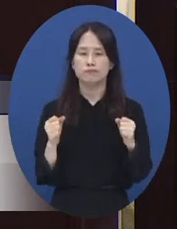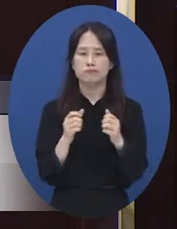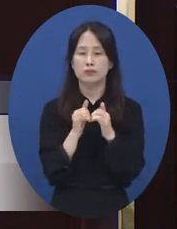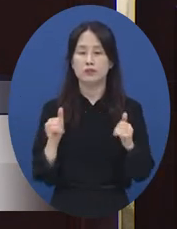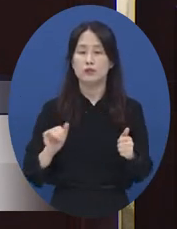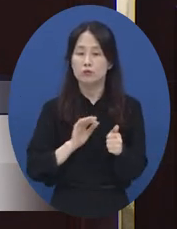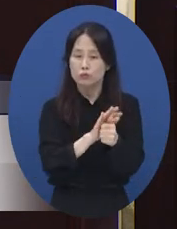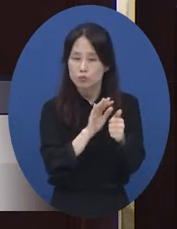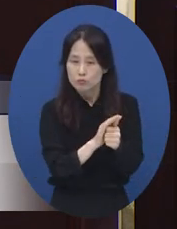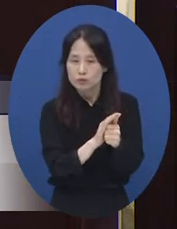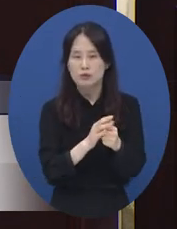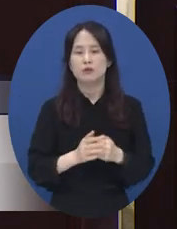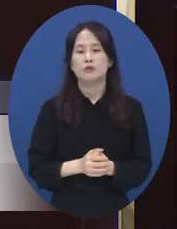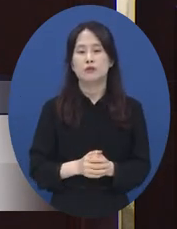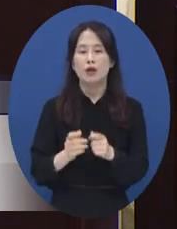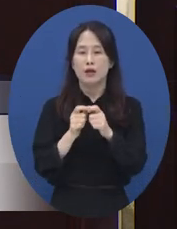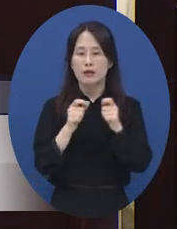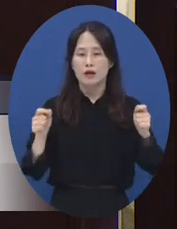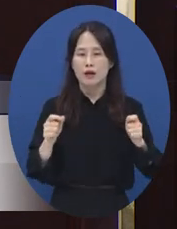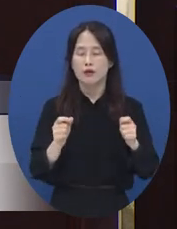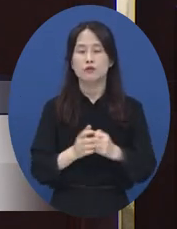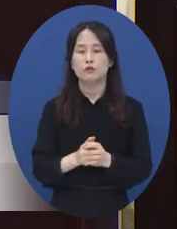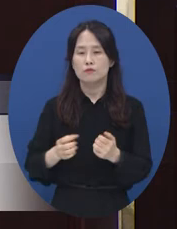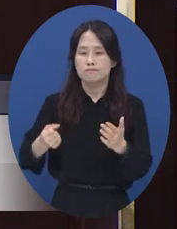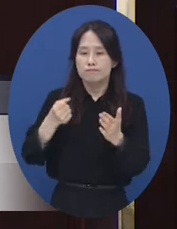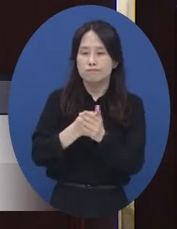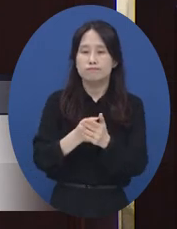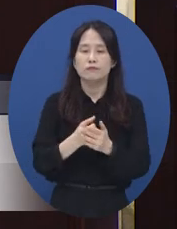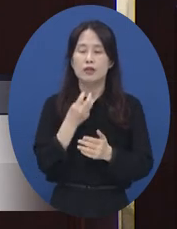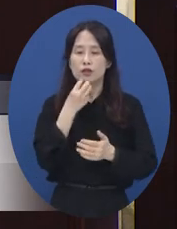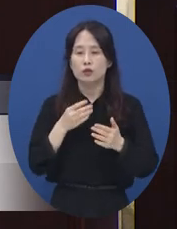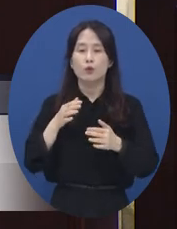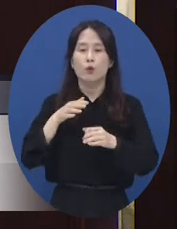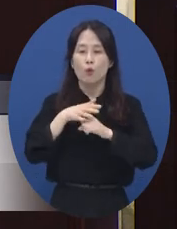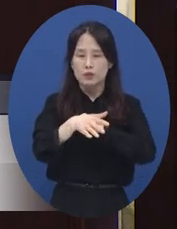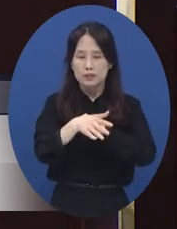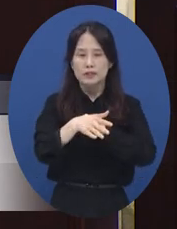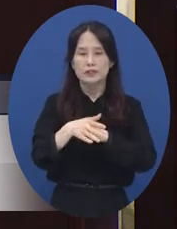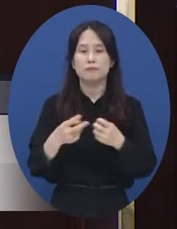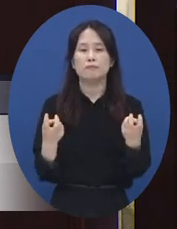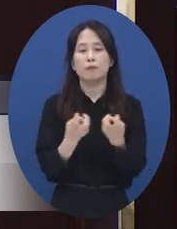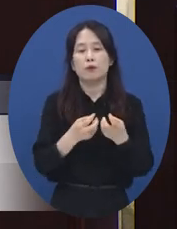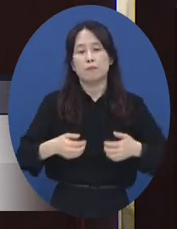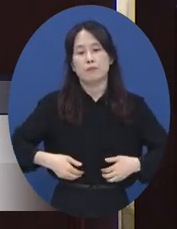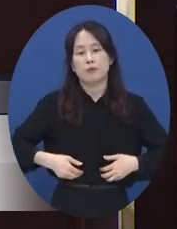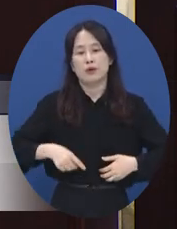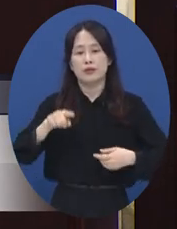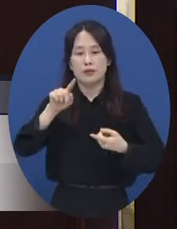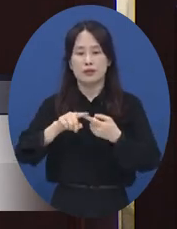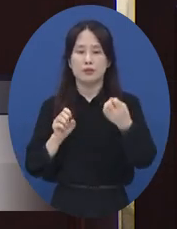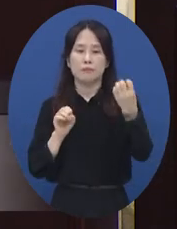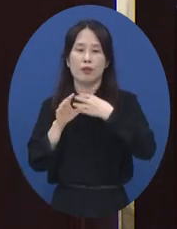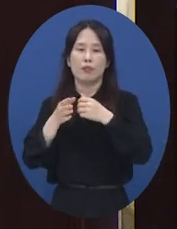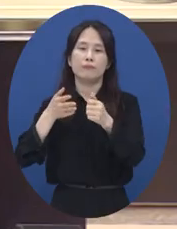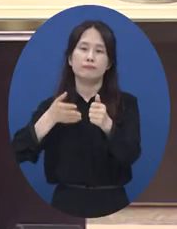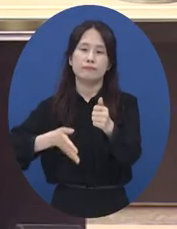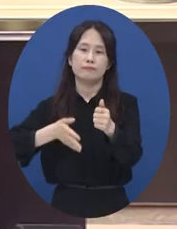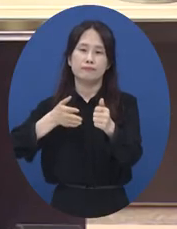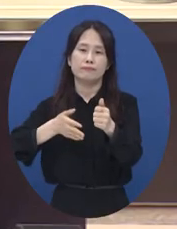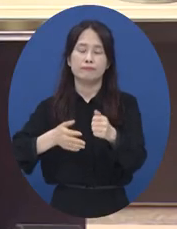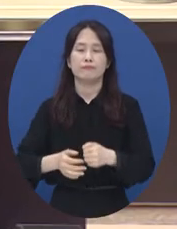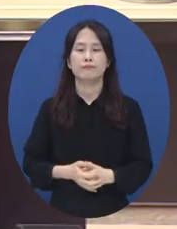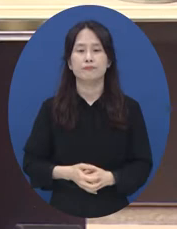장기적인 도구 장기적이고 도감 1 이 점액 표 대책이 필요하다고 보는데 이에 대한 답변을 부탁드립니다